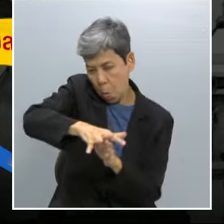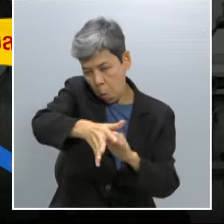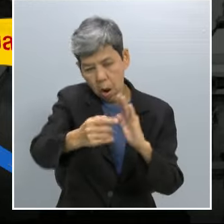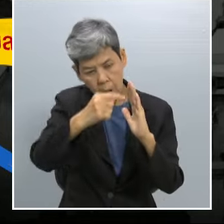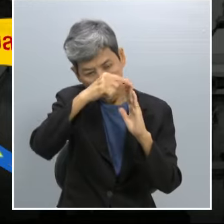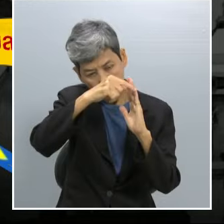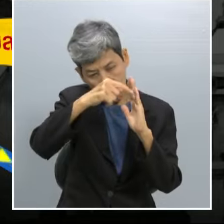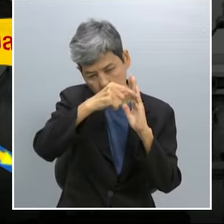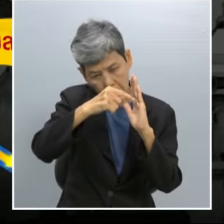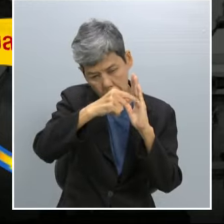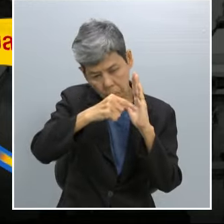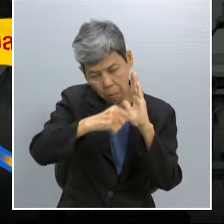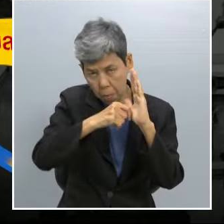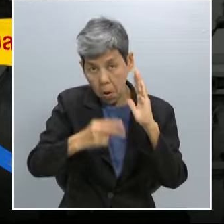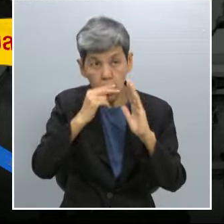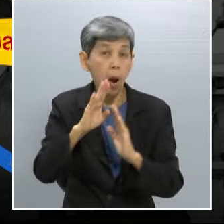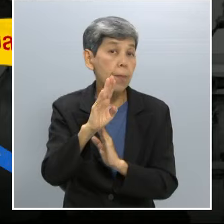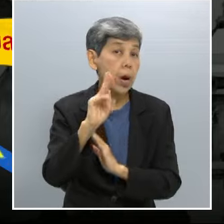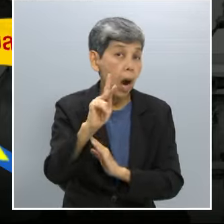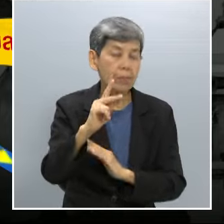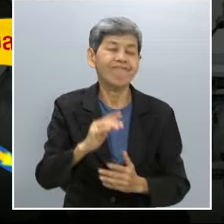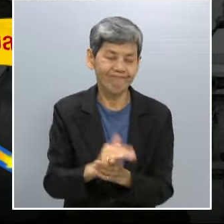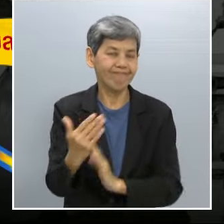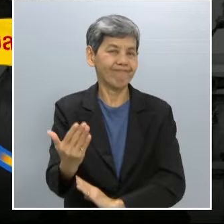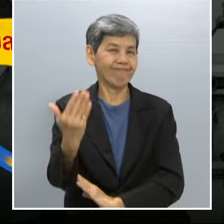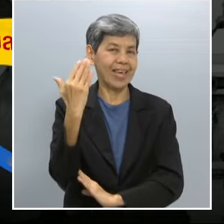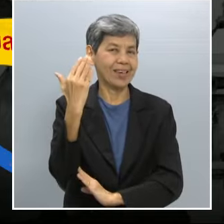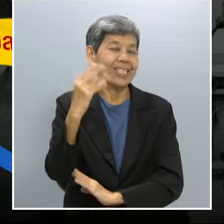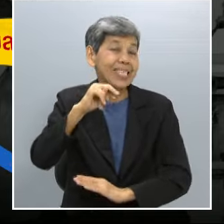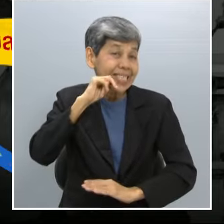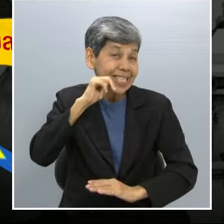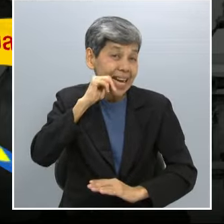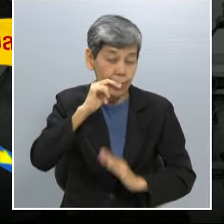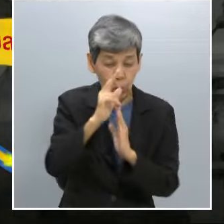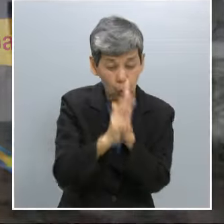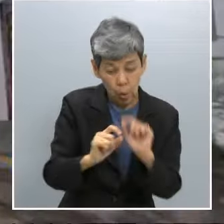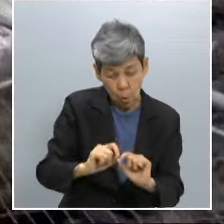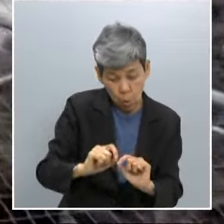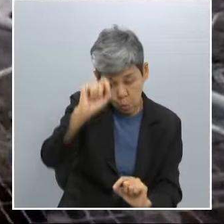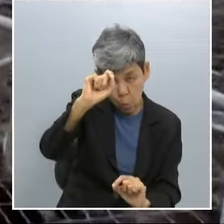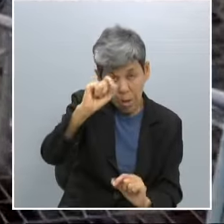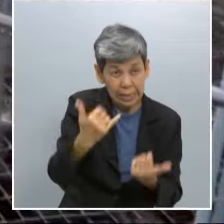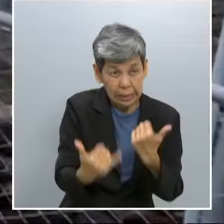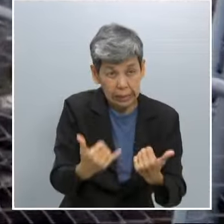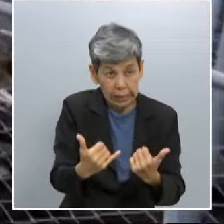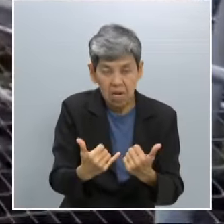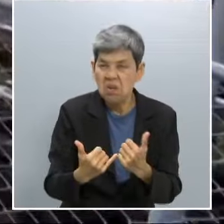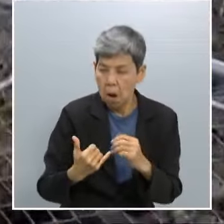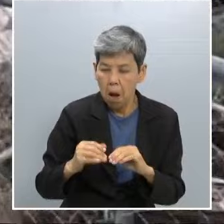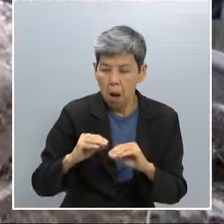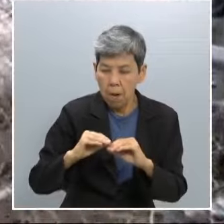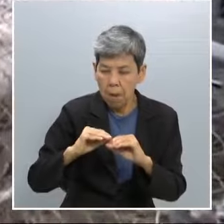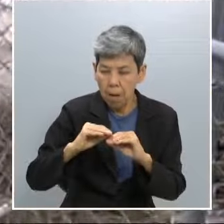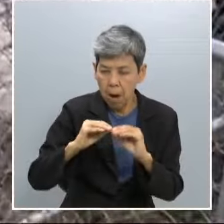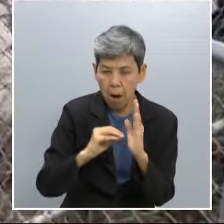ชมบึงการเช้าที่ผ่านมาระดับน้ำโขงที่ผ่านจังหวัดบึงการเช้านี้เพิ่มขึ้นจากเมื่อวาน เ